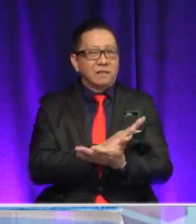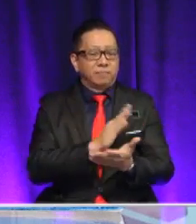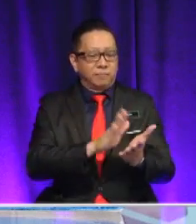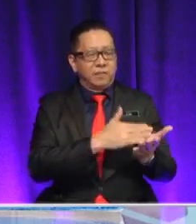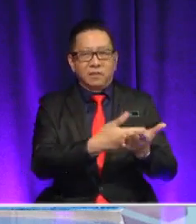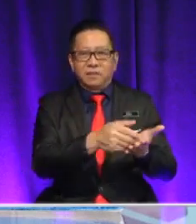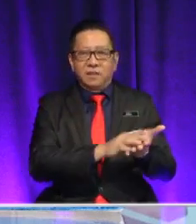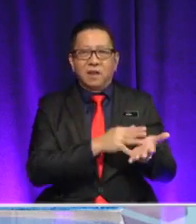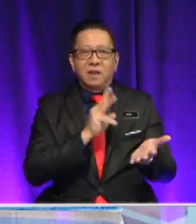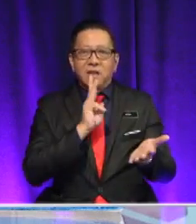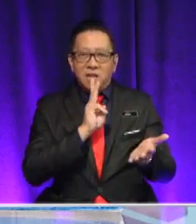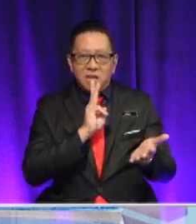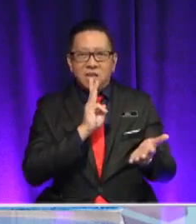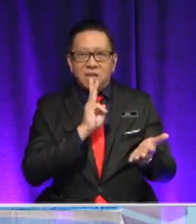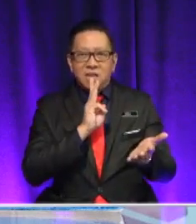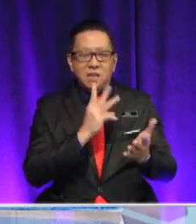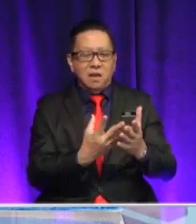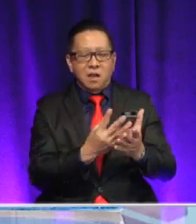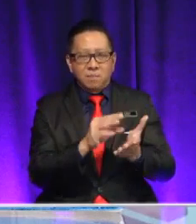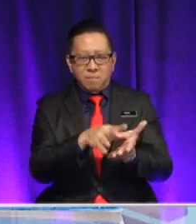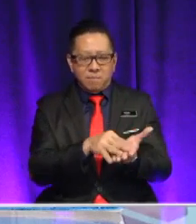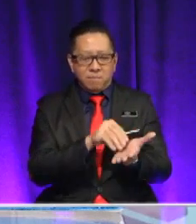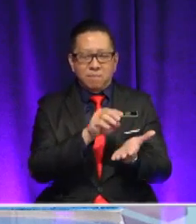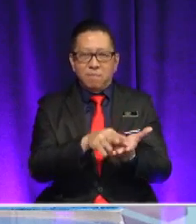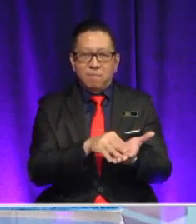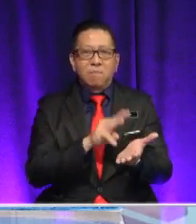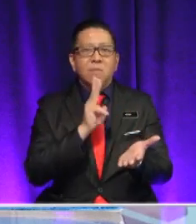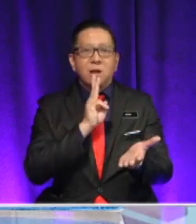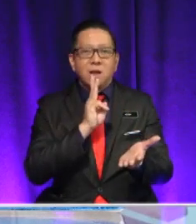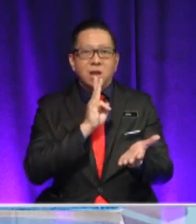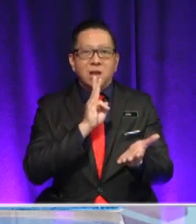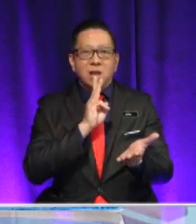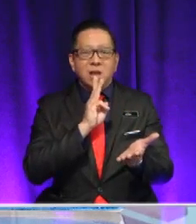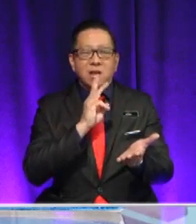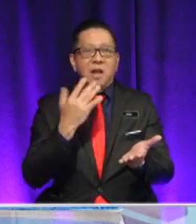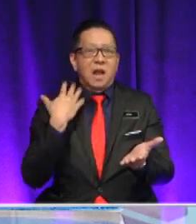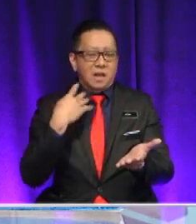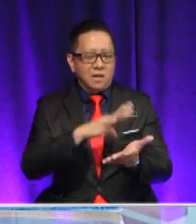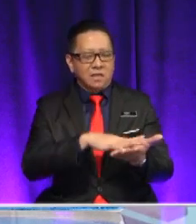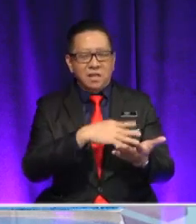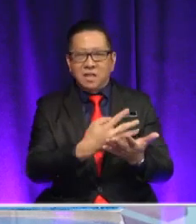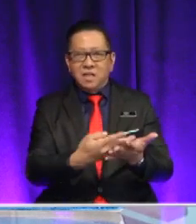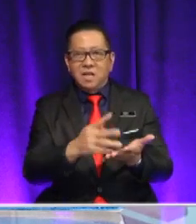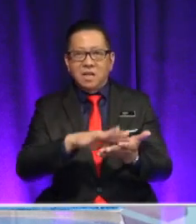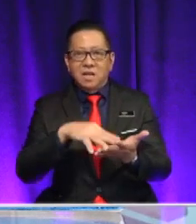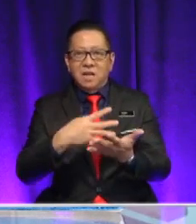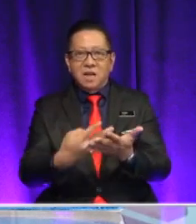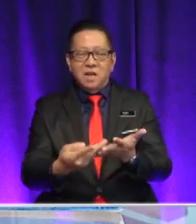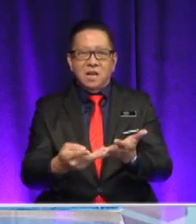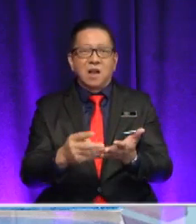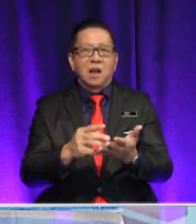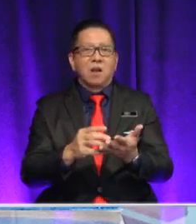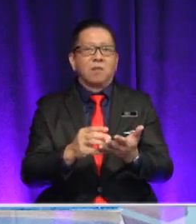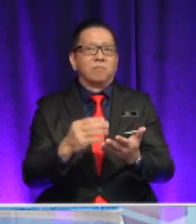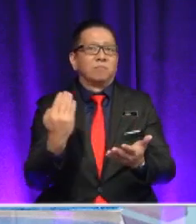air dapat menyerap air dan adil eee jalinan ke atas tuh jadi dia mudah menyerap jadi kita